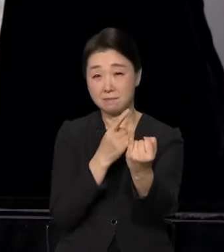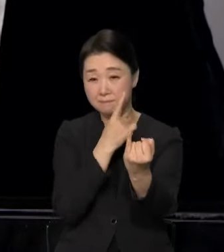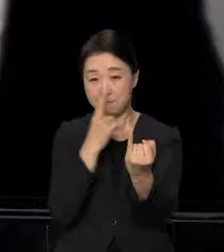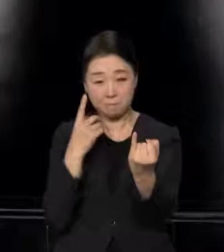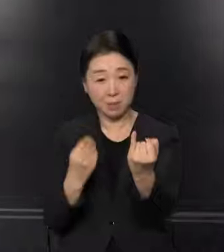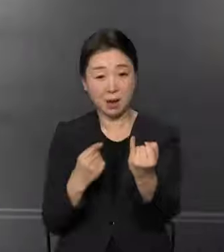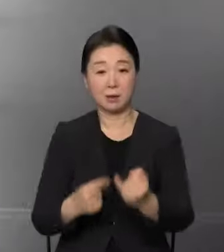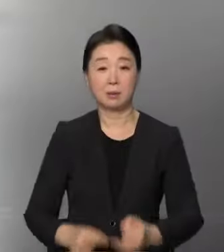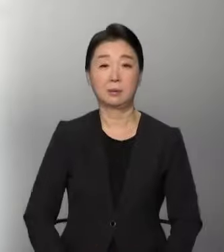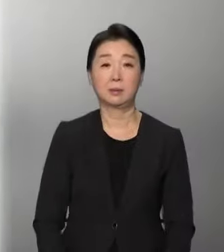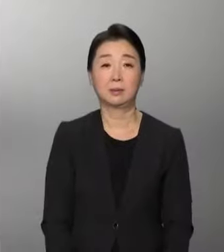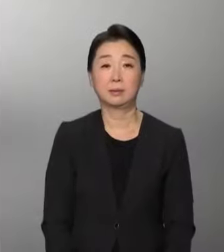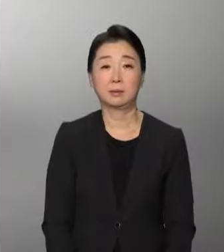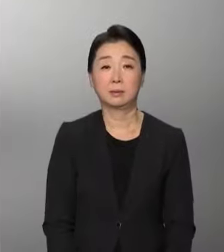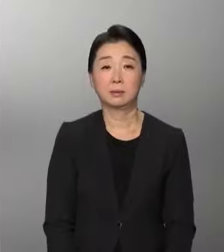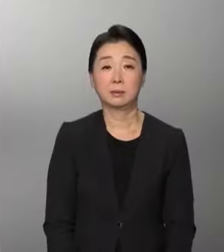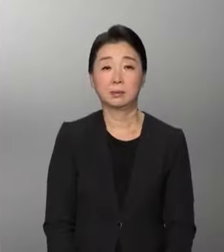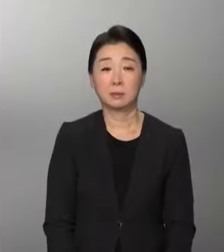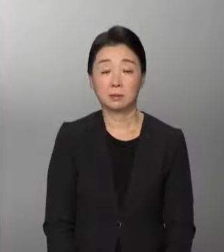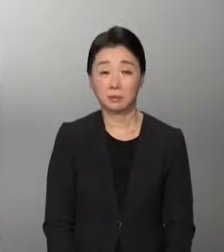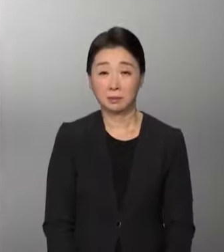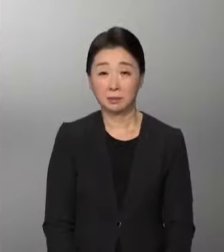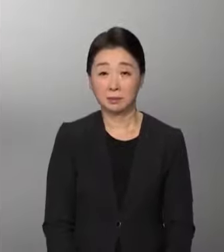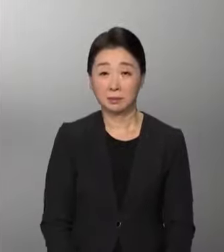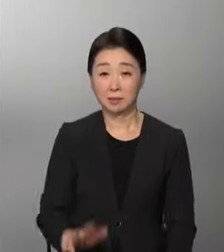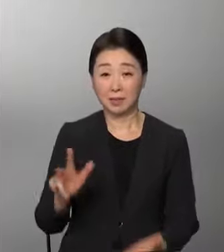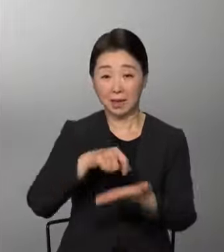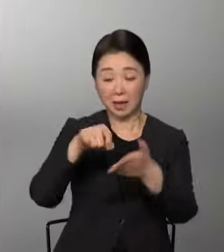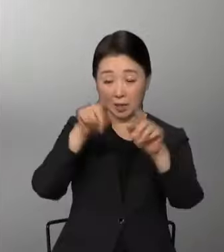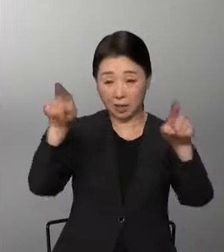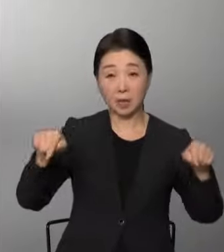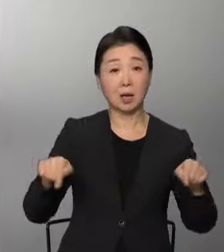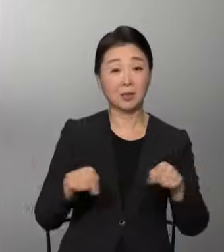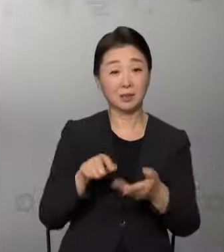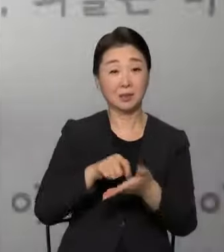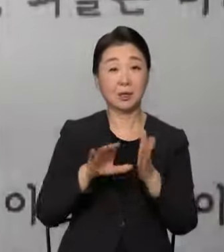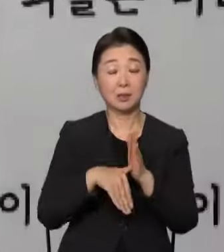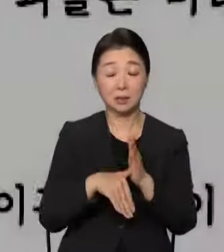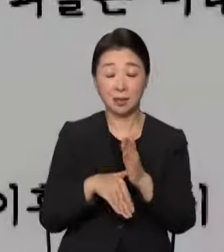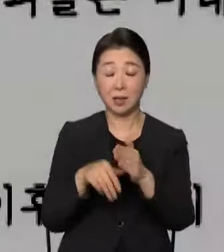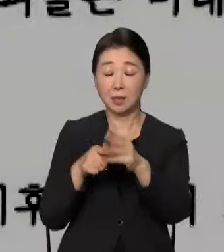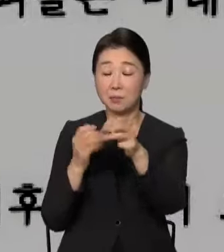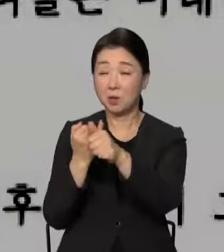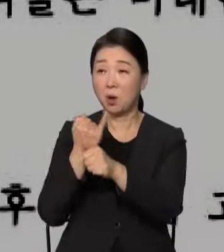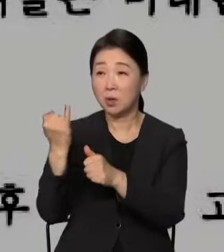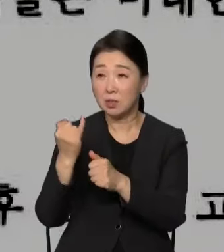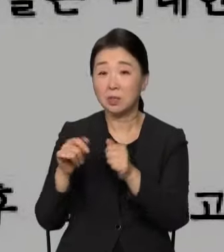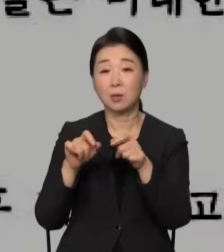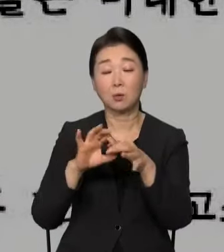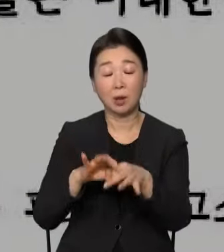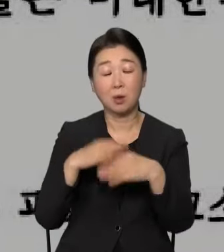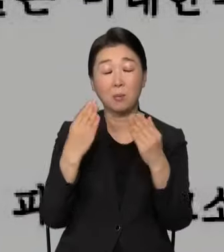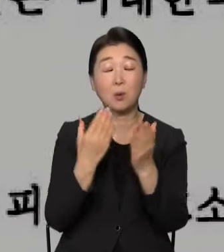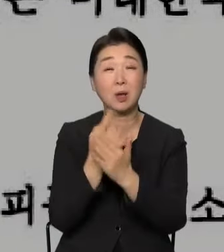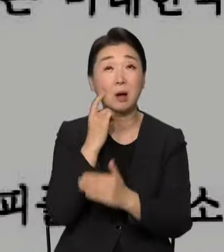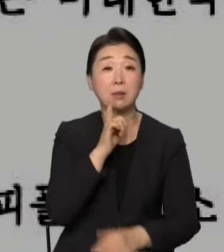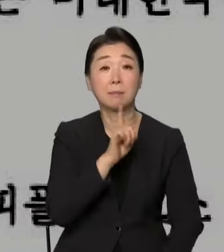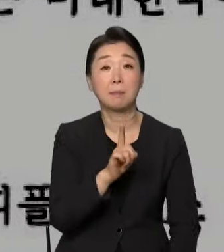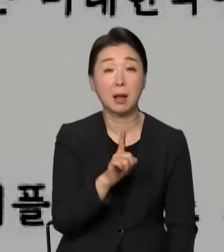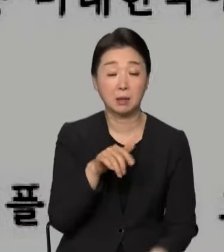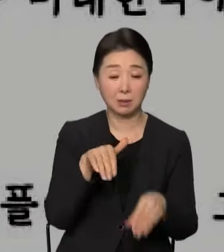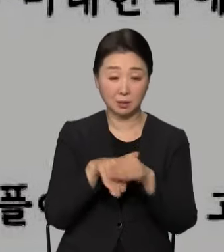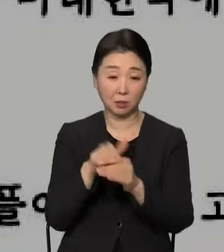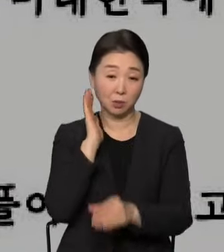문서가 공개된 겁니다. 각서엔 작성일 현재 김건희 관련 내용은 허위라는 내용도 포함됐는데 대선